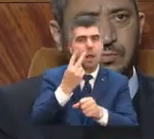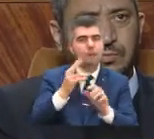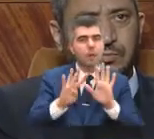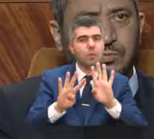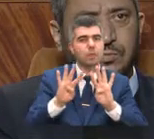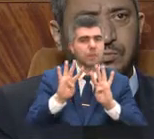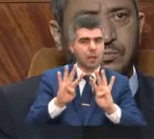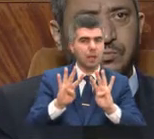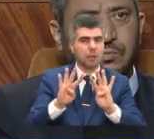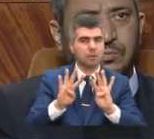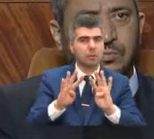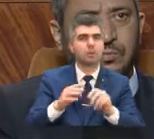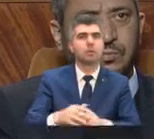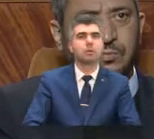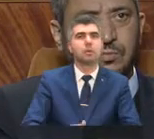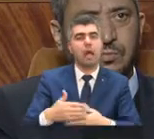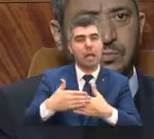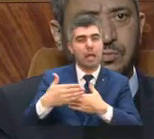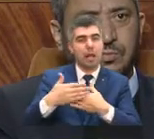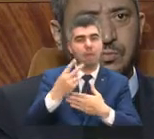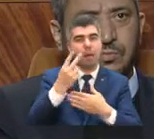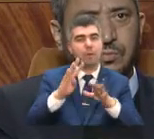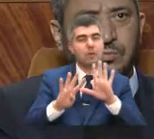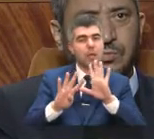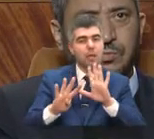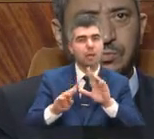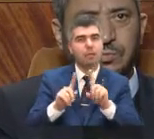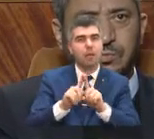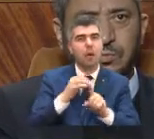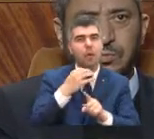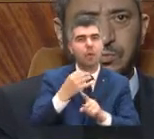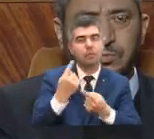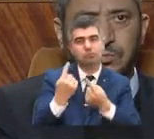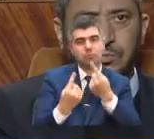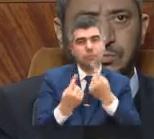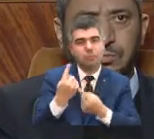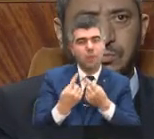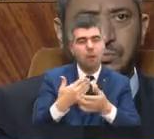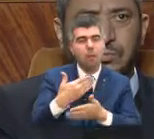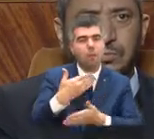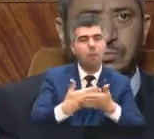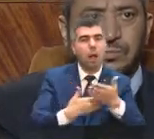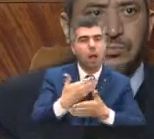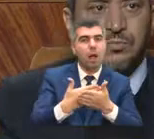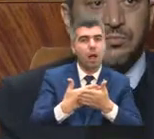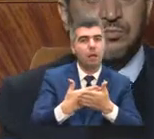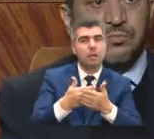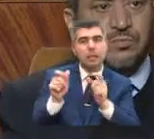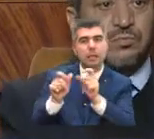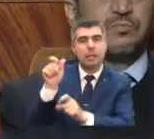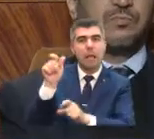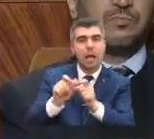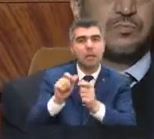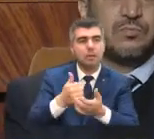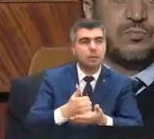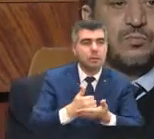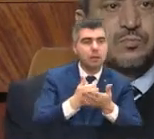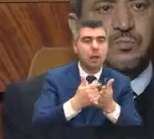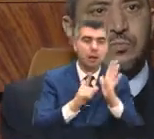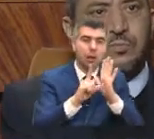2019 وباقيين كنناقشوا الاحقيه ديال الوثائق للمواطن. هذا راه حق السيد